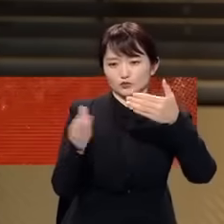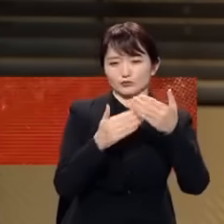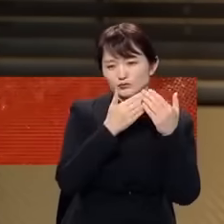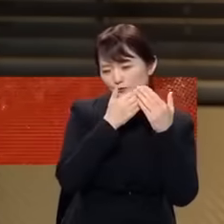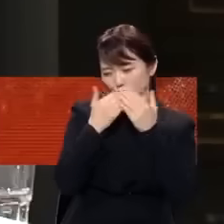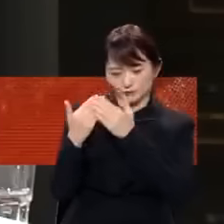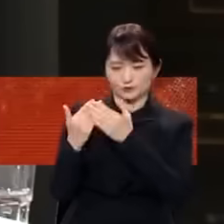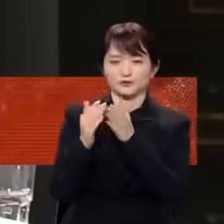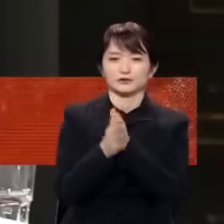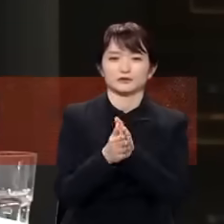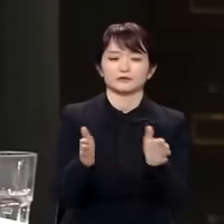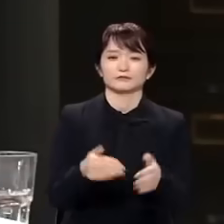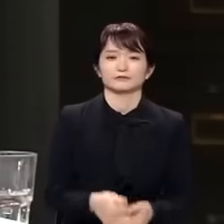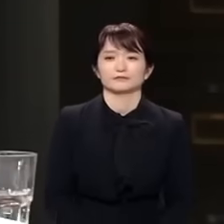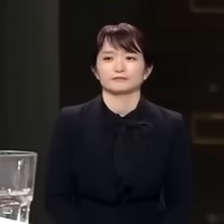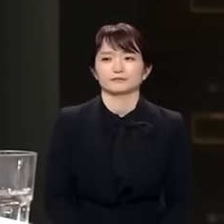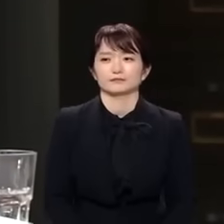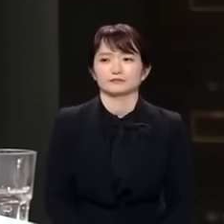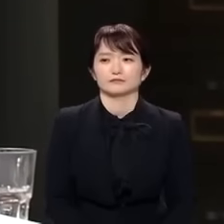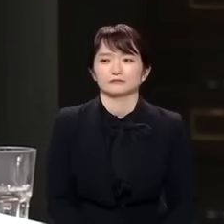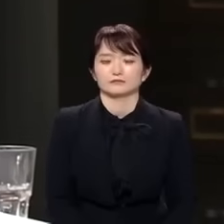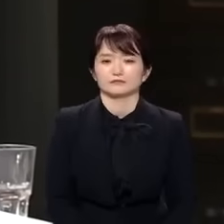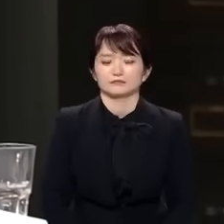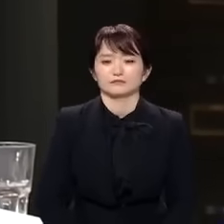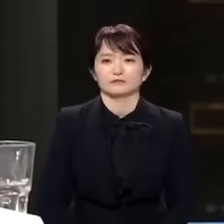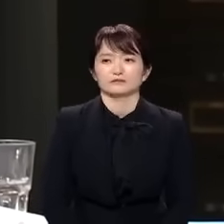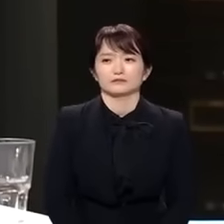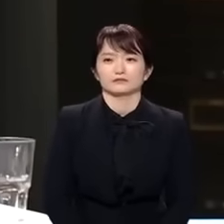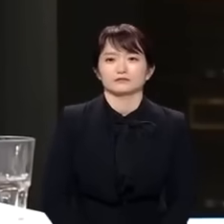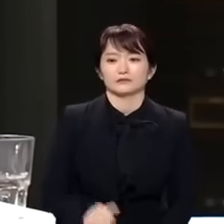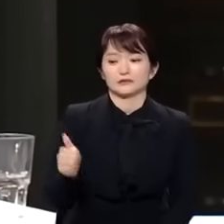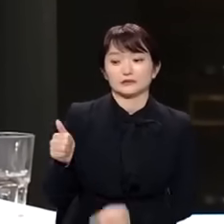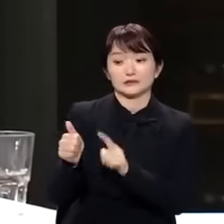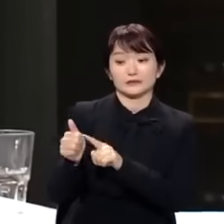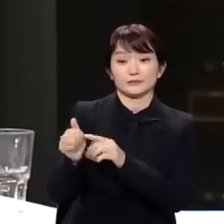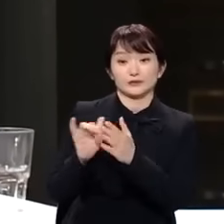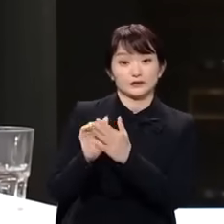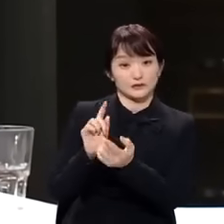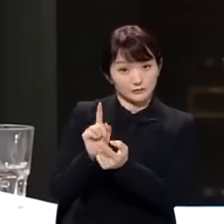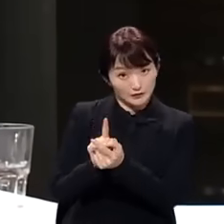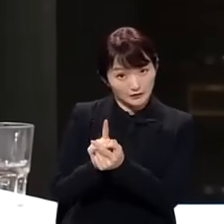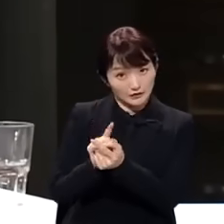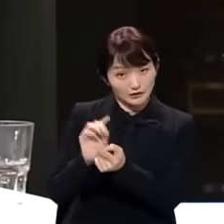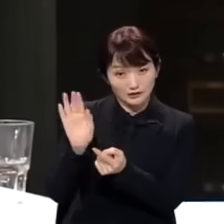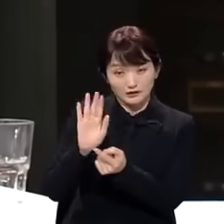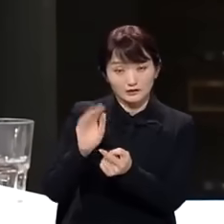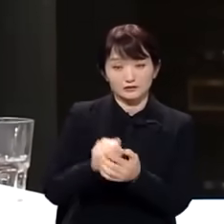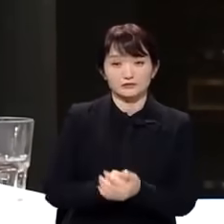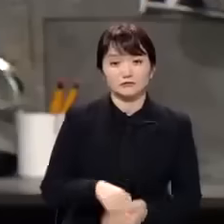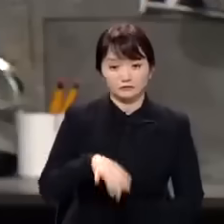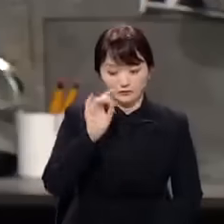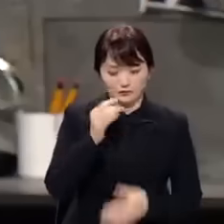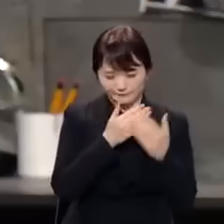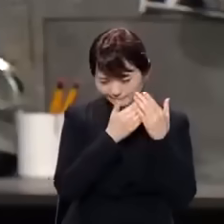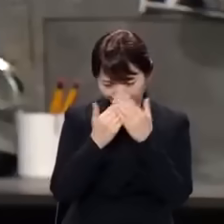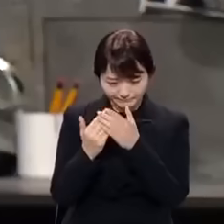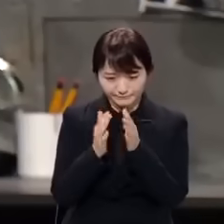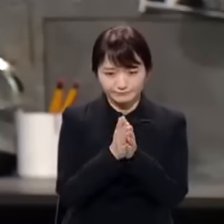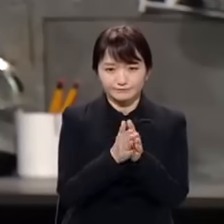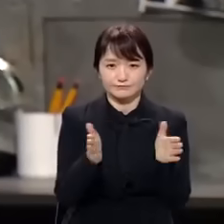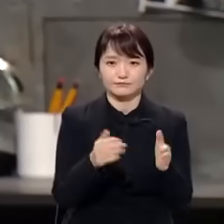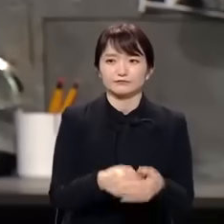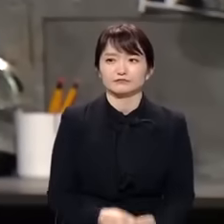합니다 자 그러면 상대방 그 가족들은 수 있었습니까 그렇지도 않았어요 일단 동거부터 시작을 했으니까